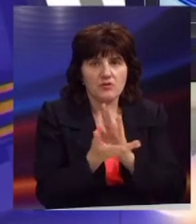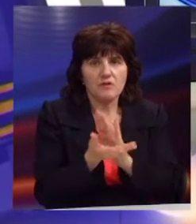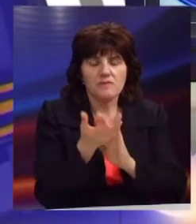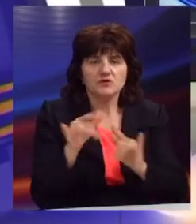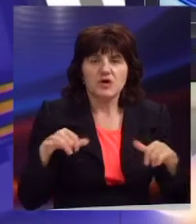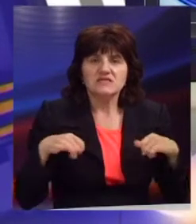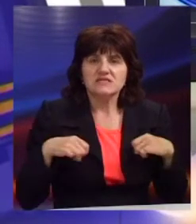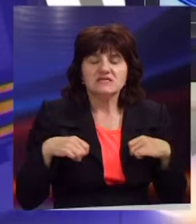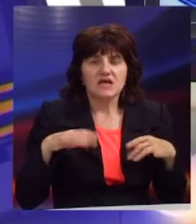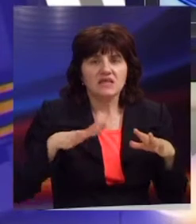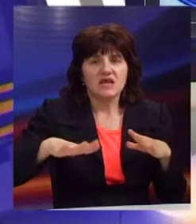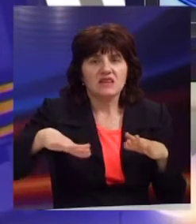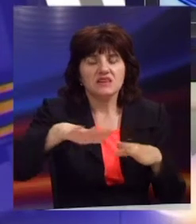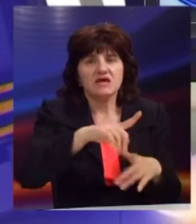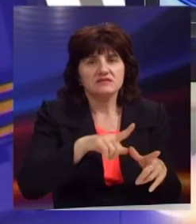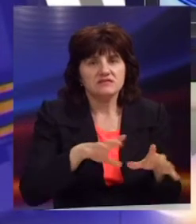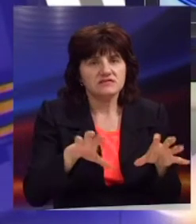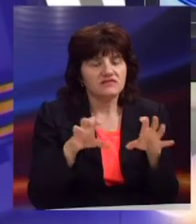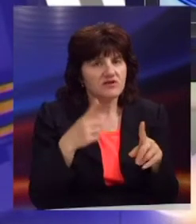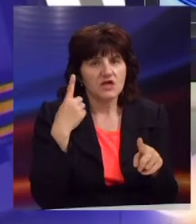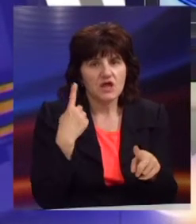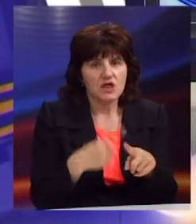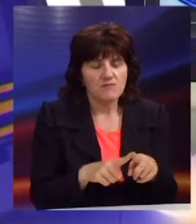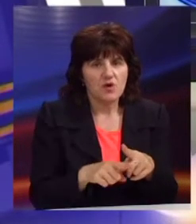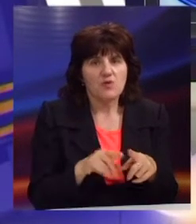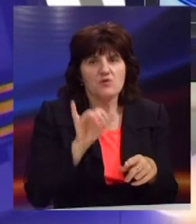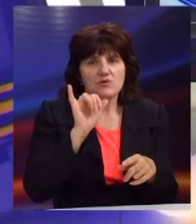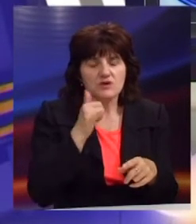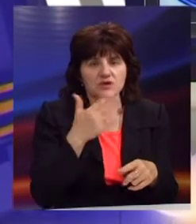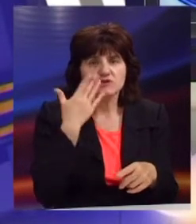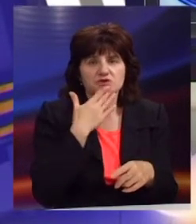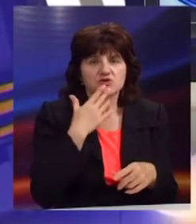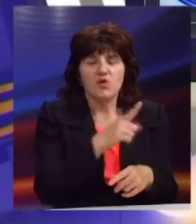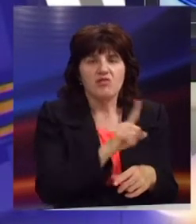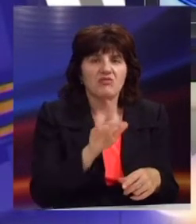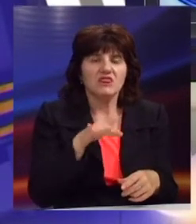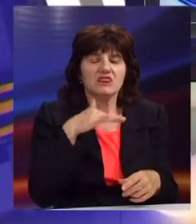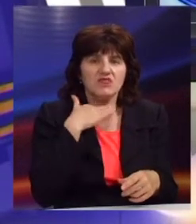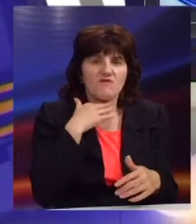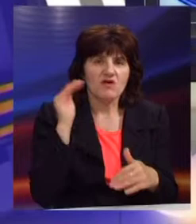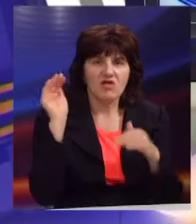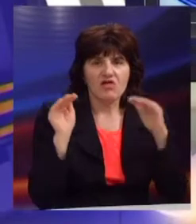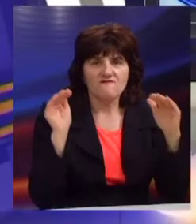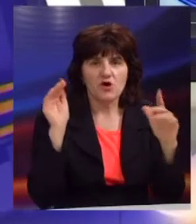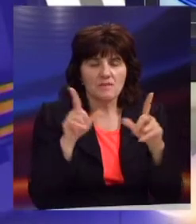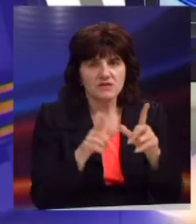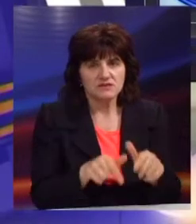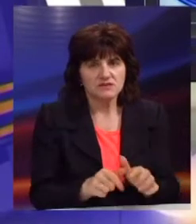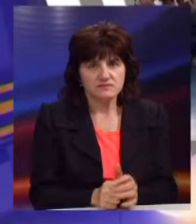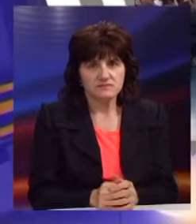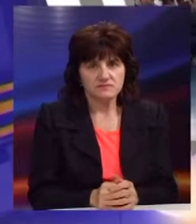podigne nivo zainteresovanosti učenika za ovu oblast, jer je ustanovljeno da je školska populacija nedovoljno informisana o ovoj